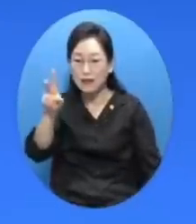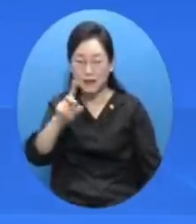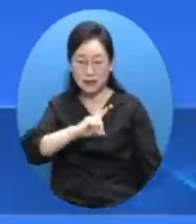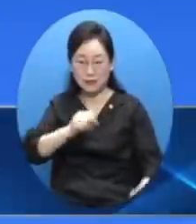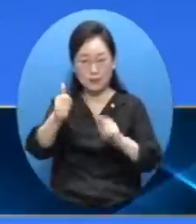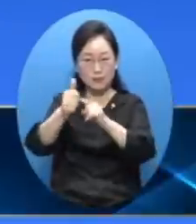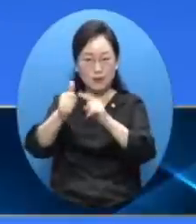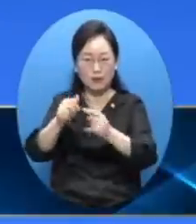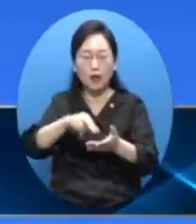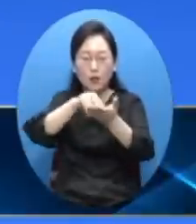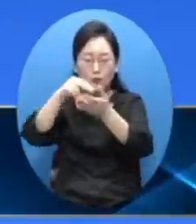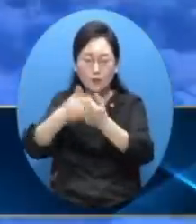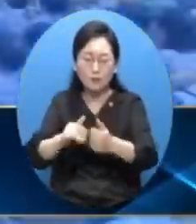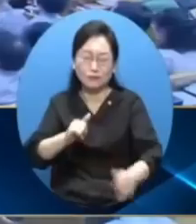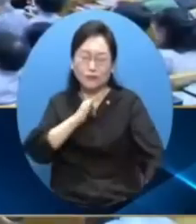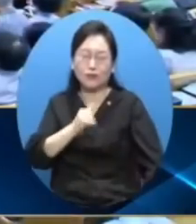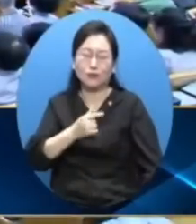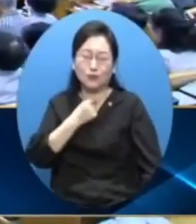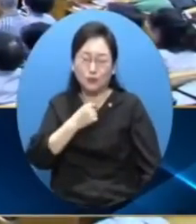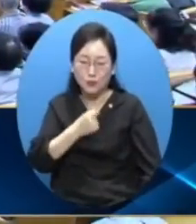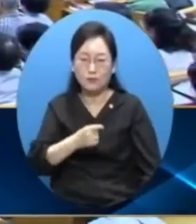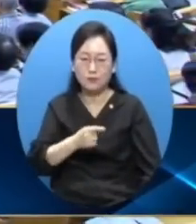죽기를 원했던 것을 알 수 있습니다.